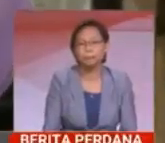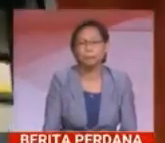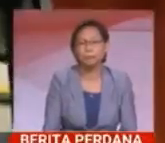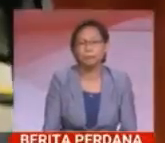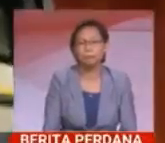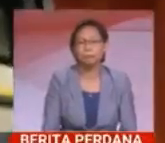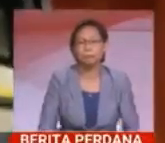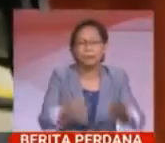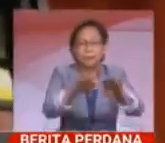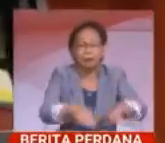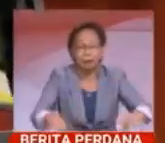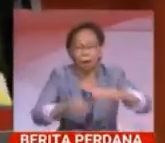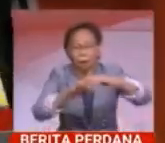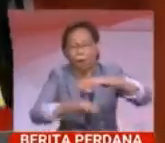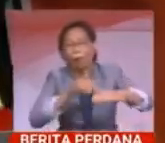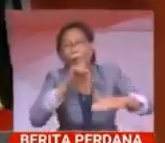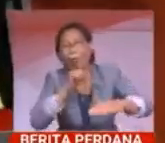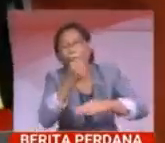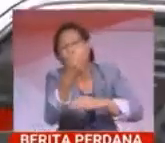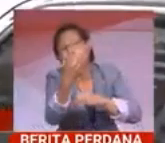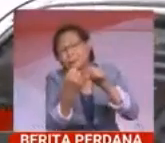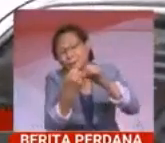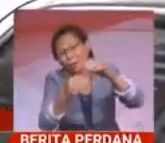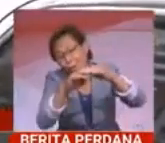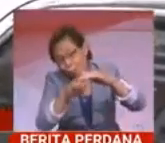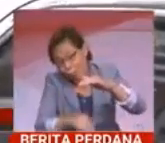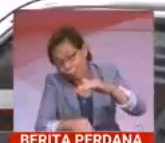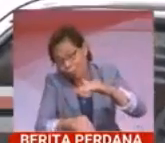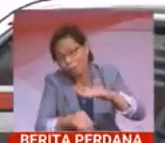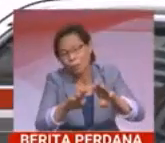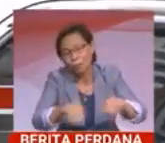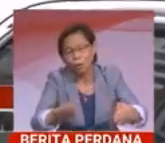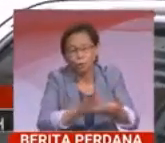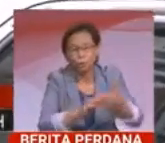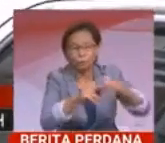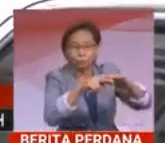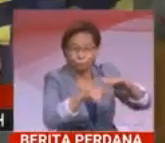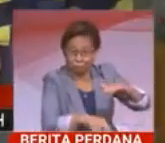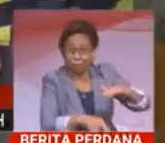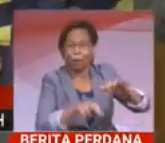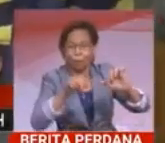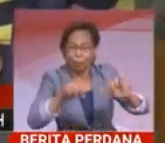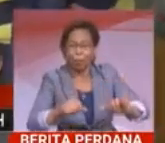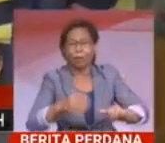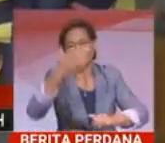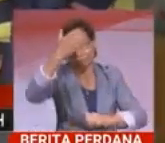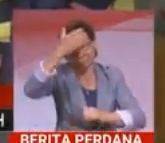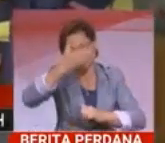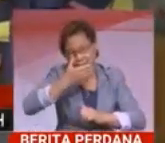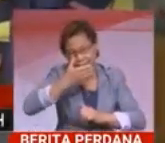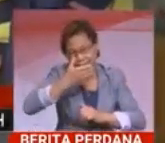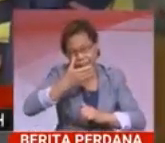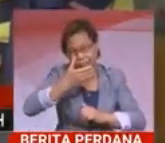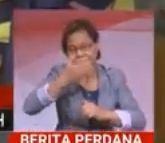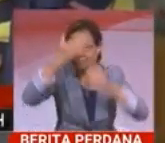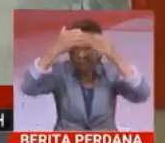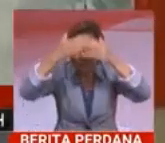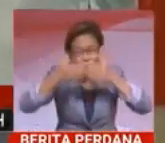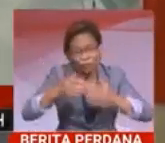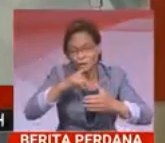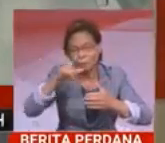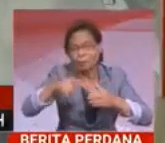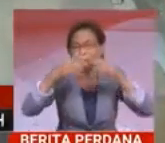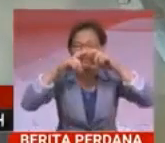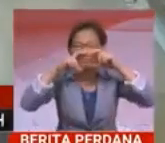hai sementara itu kanak-kanak bawah usia 12 tahun khususnya murid sekolah rendah boleh hanya memakai pelindung muka tanpa